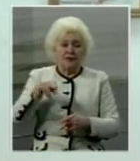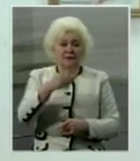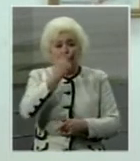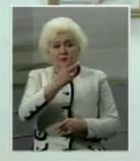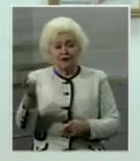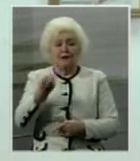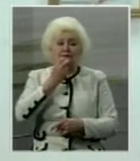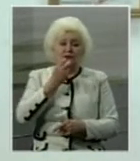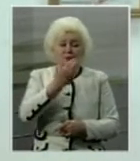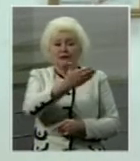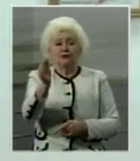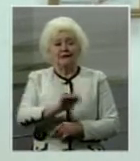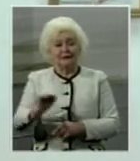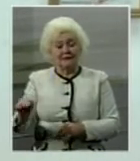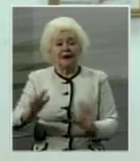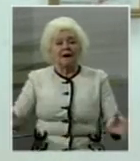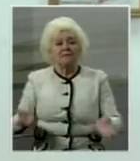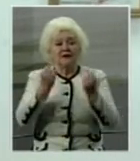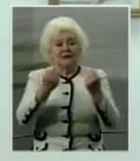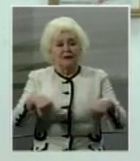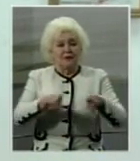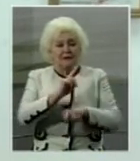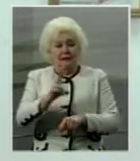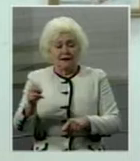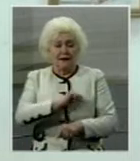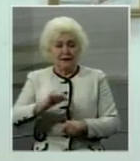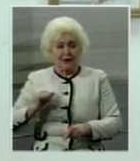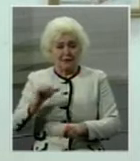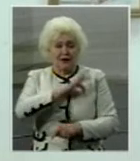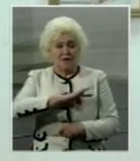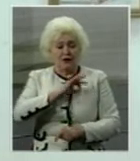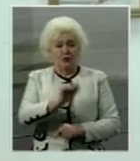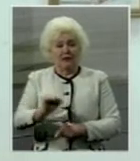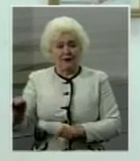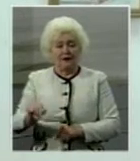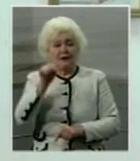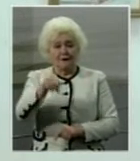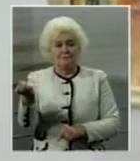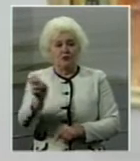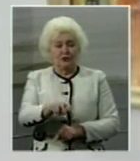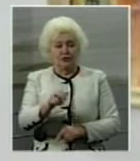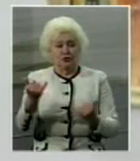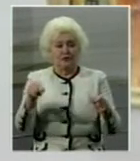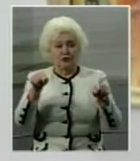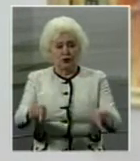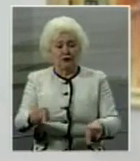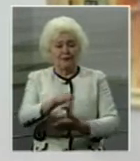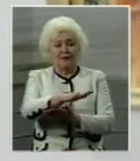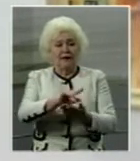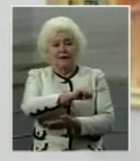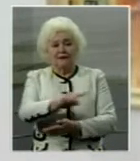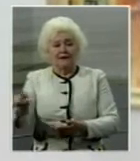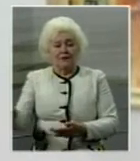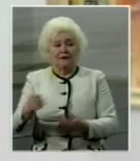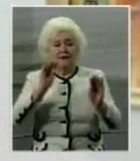подивитися, посміхнутися цим дітям, підтримати якось. Я сам виховувався в інтернаті, тому й прийшов сюди. Триватиме виставка